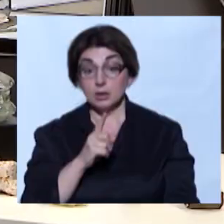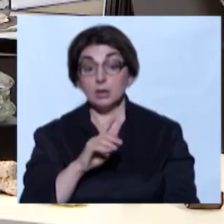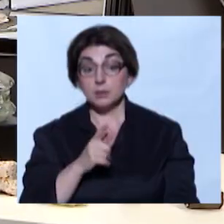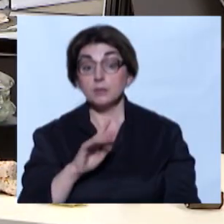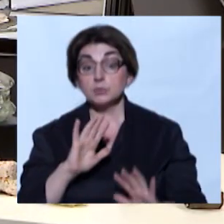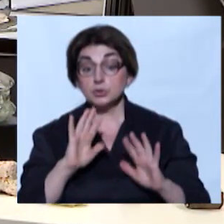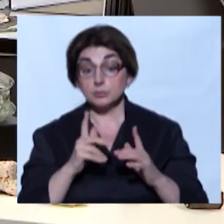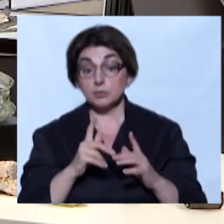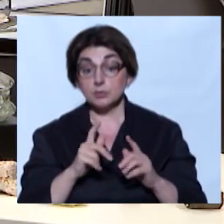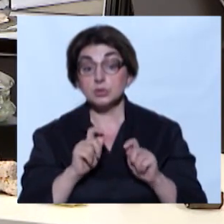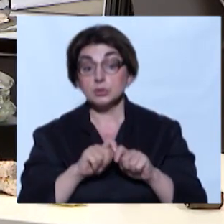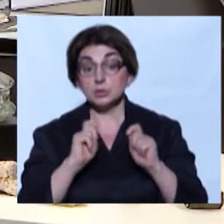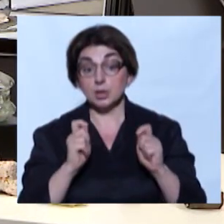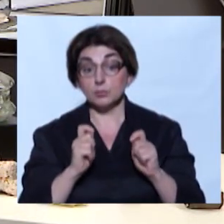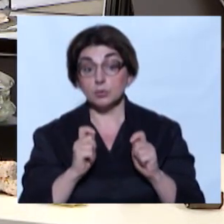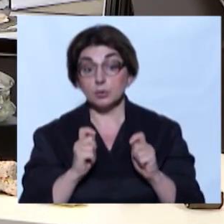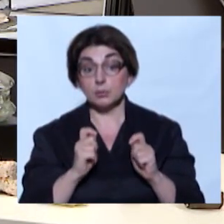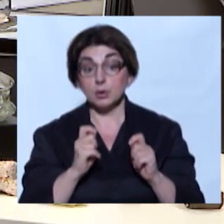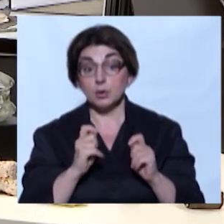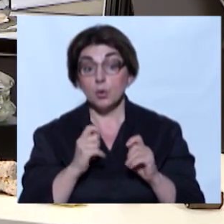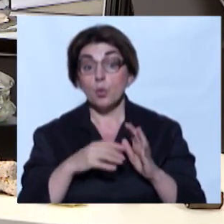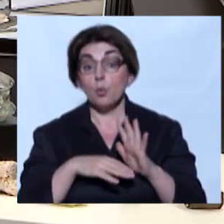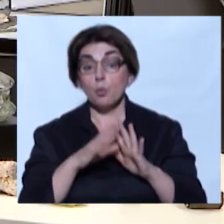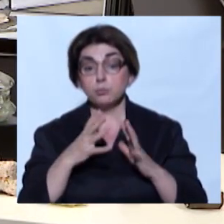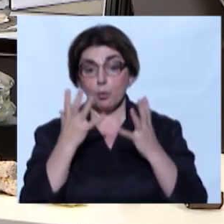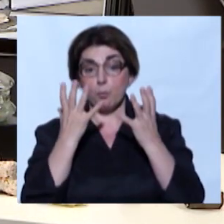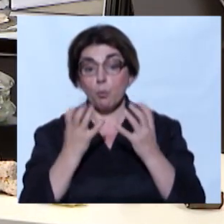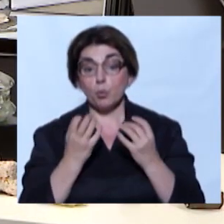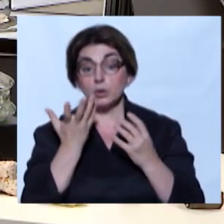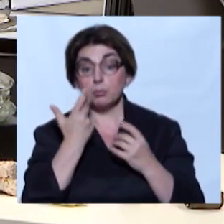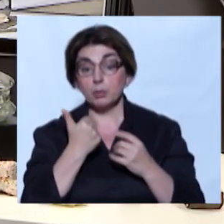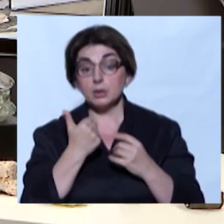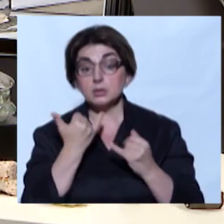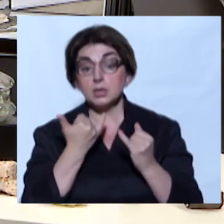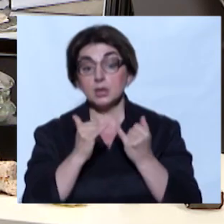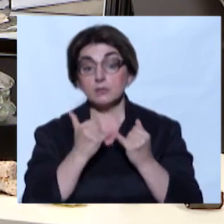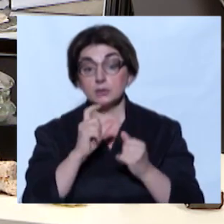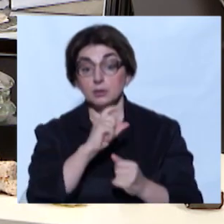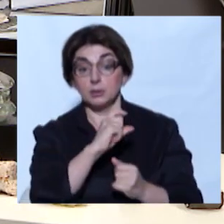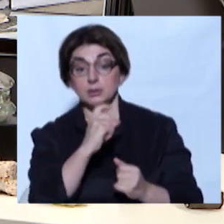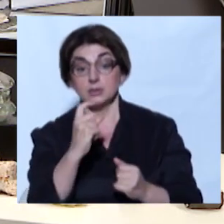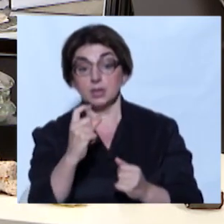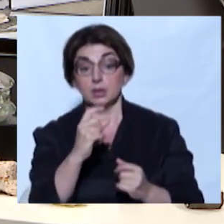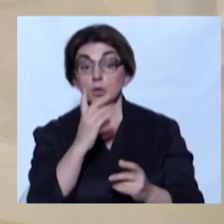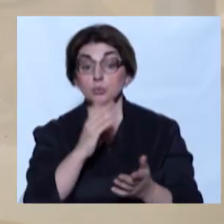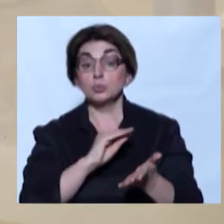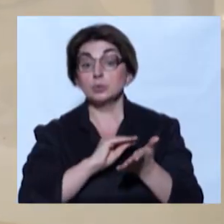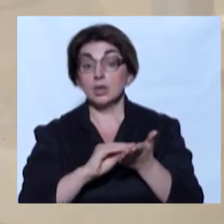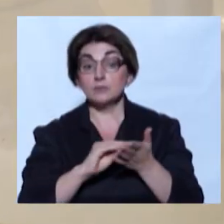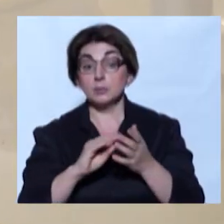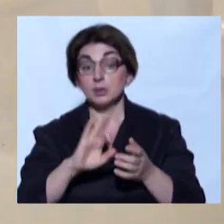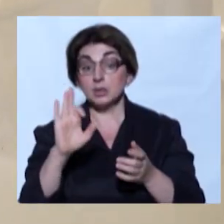აი ამ შემთხვევაში წარმოიქმნა მოყვითალო, უფრო მუქი ფერის ყვითელი ნალექი. Თუ დავწერთ